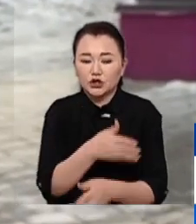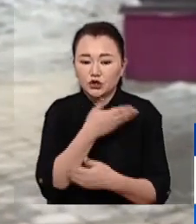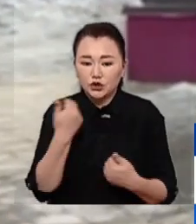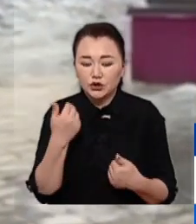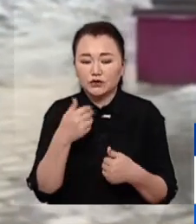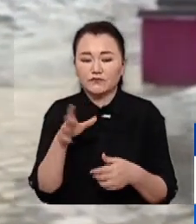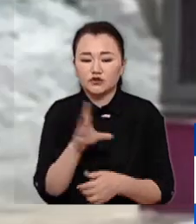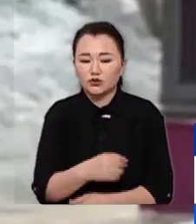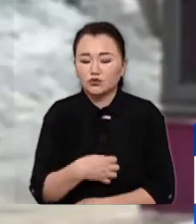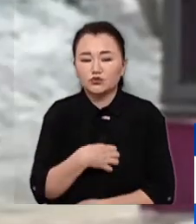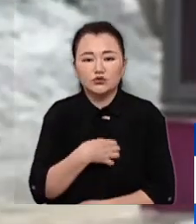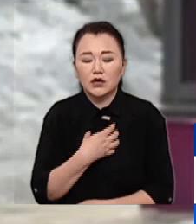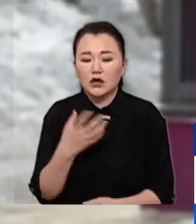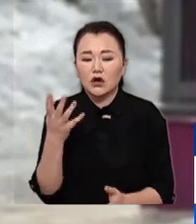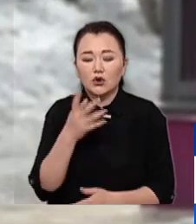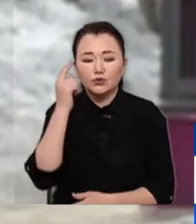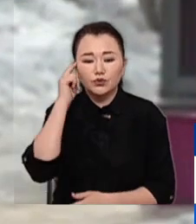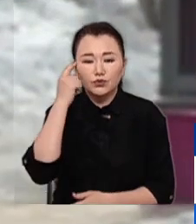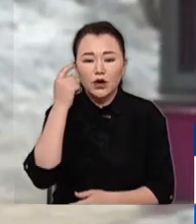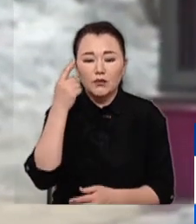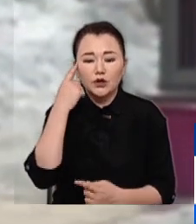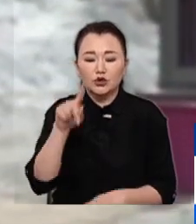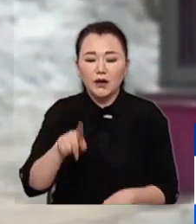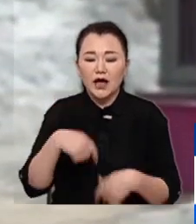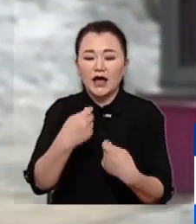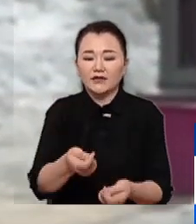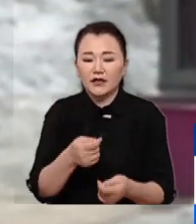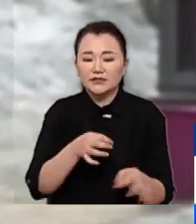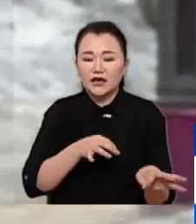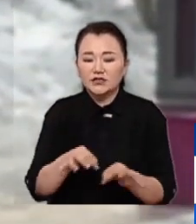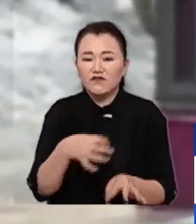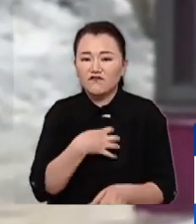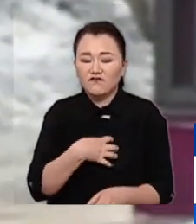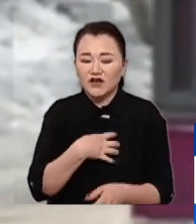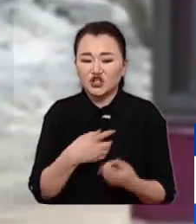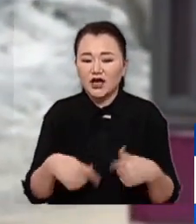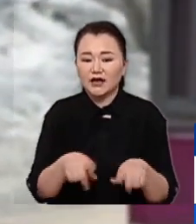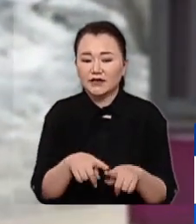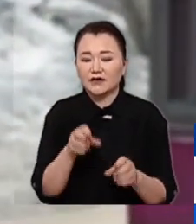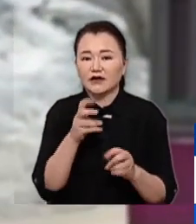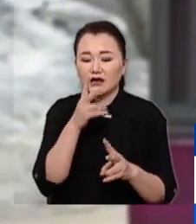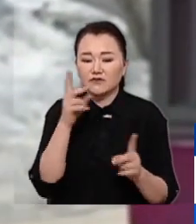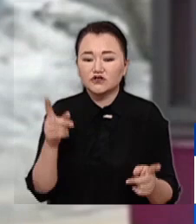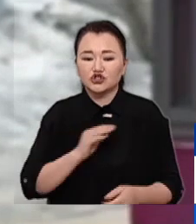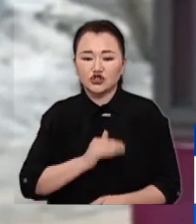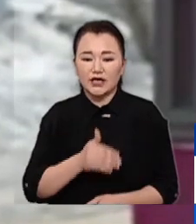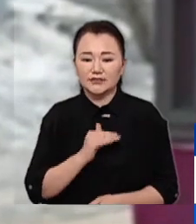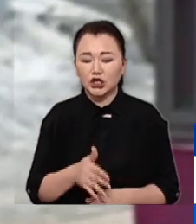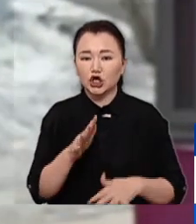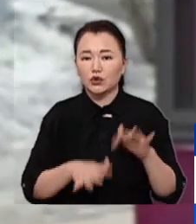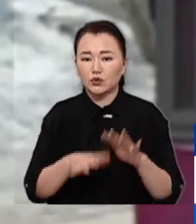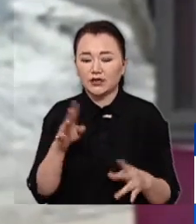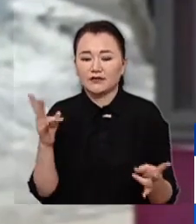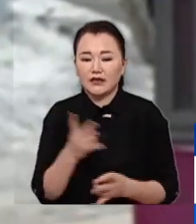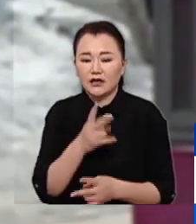В общем, все ужасно. Какой дурак придумал отдать стратегический объект, как говорится, в частные руки.